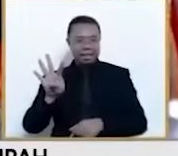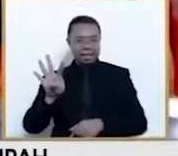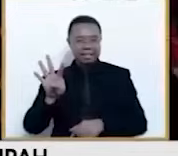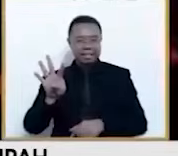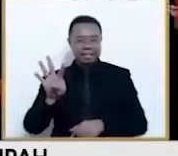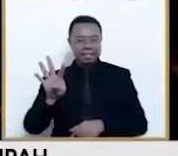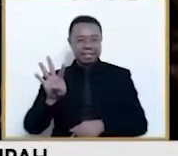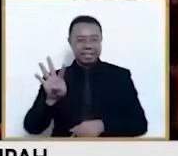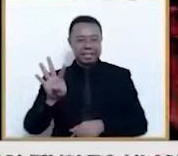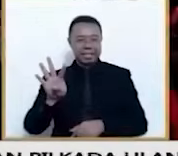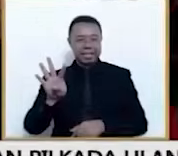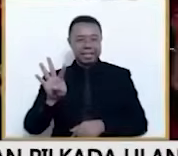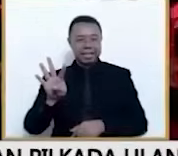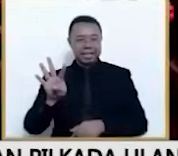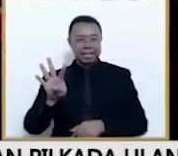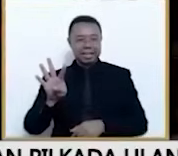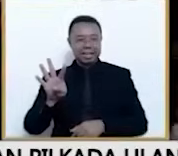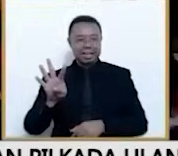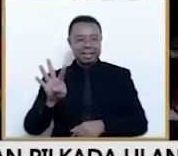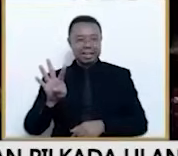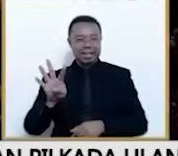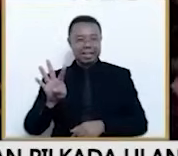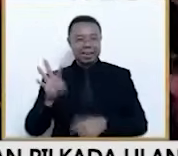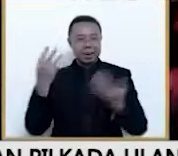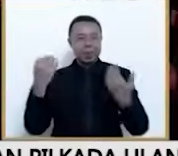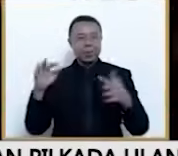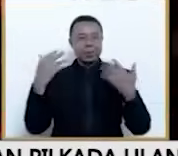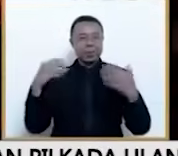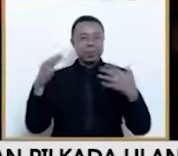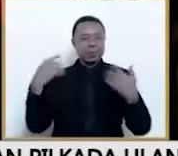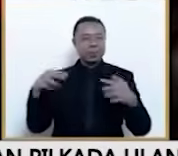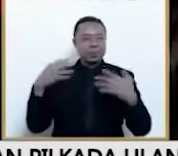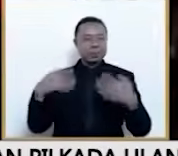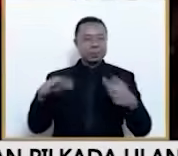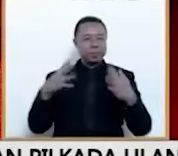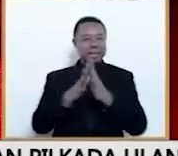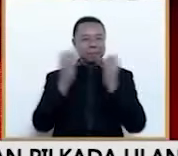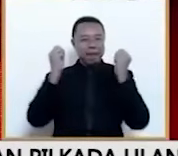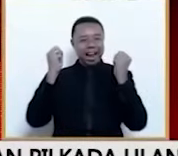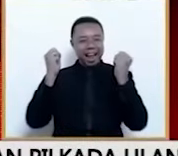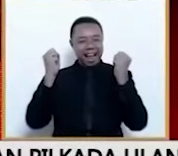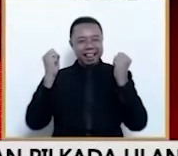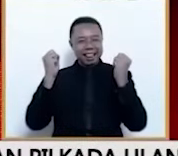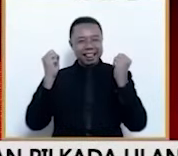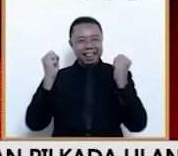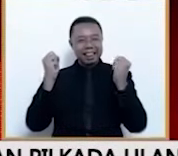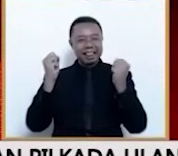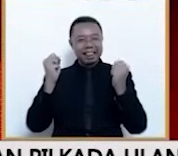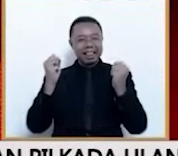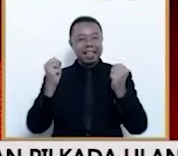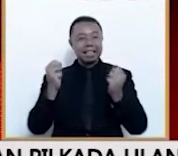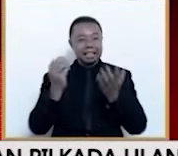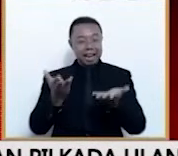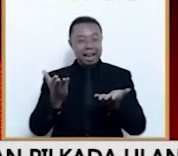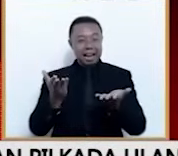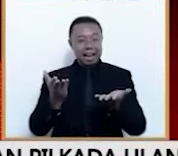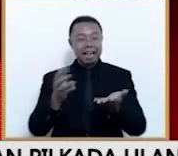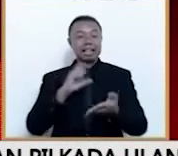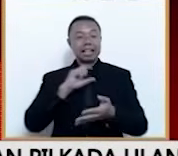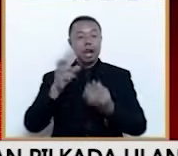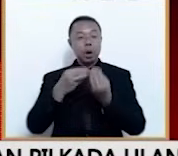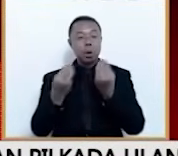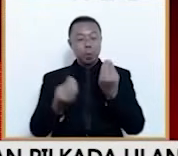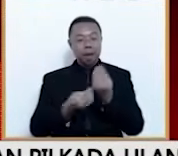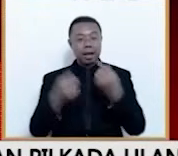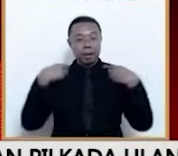2024. Baik, cukup Bapak Ibu. Luar biasa. Tenang kembali. Jaga sampai nanti. Dan kami persilakan juga kepada para